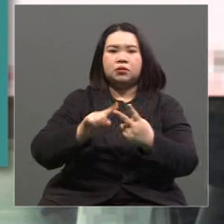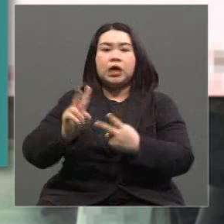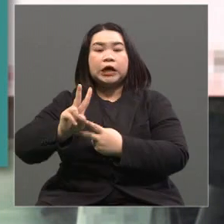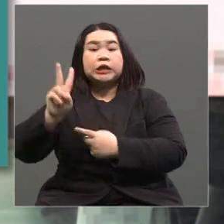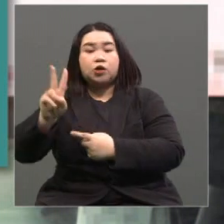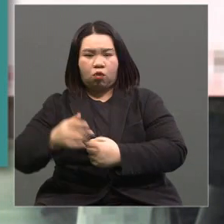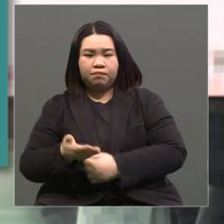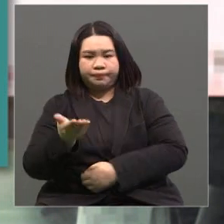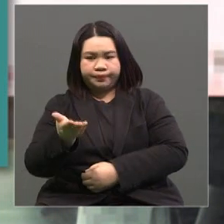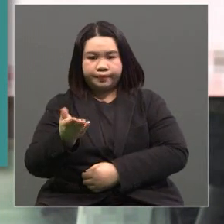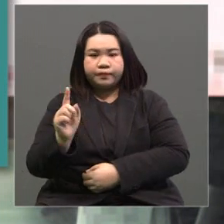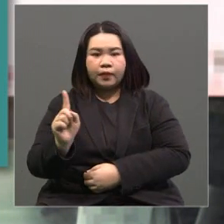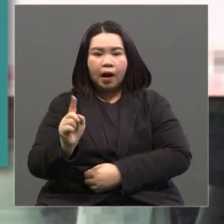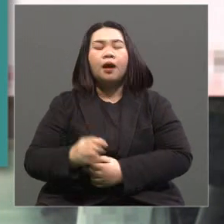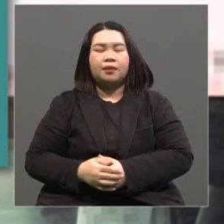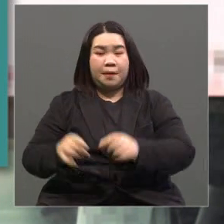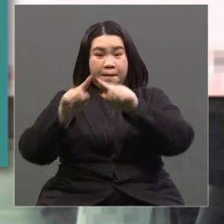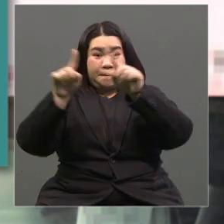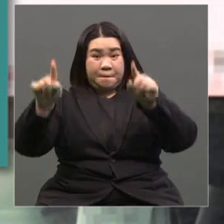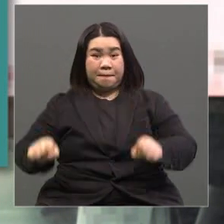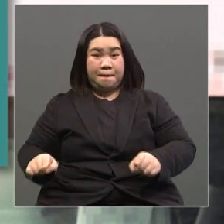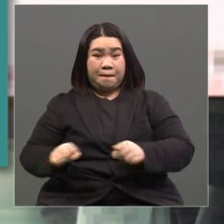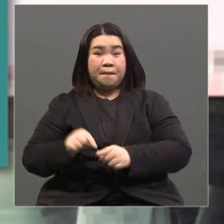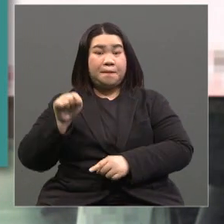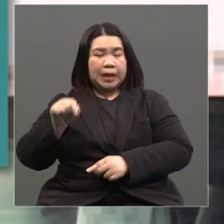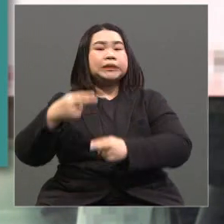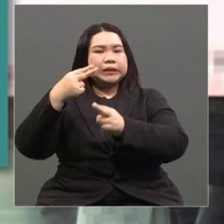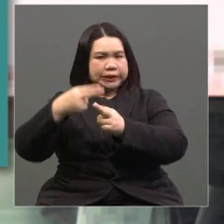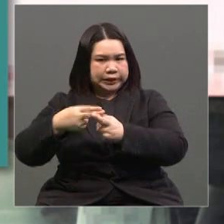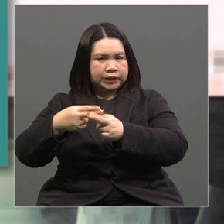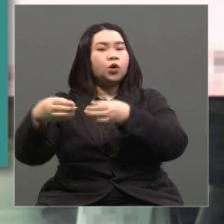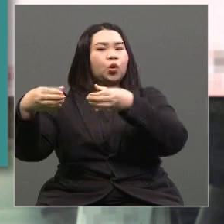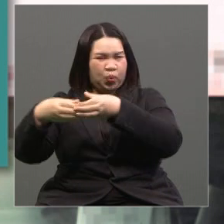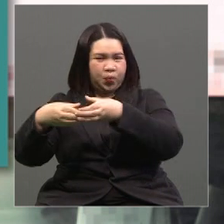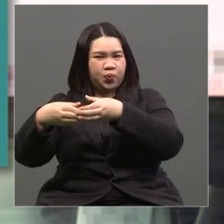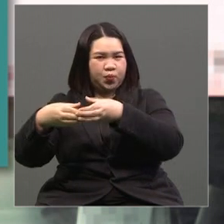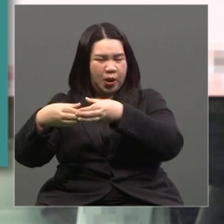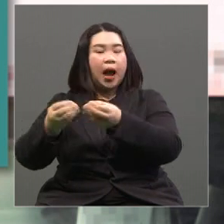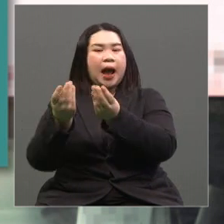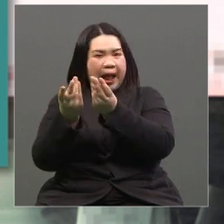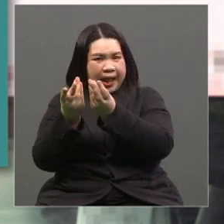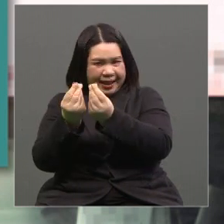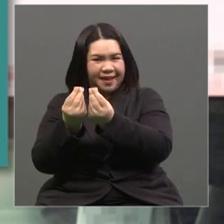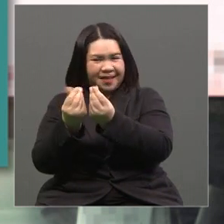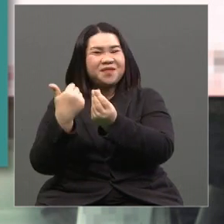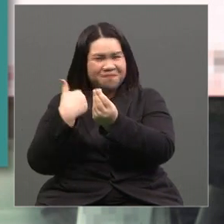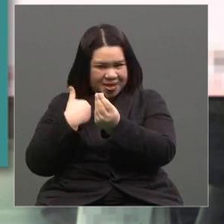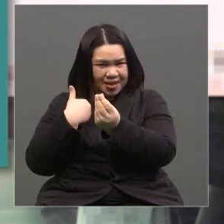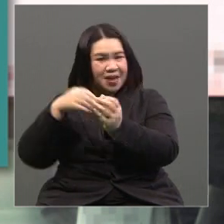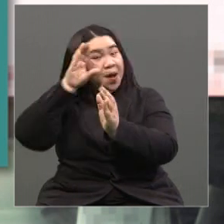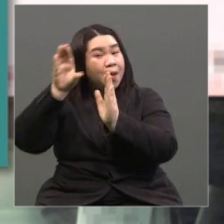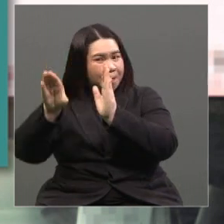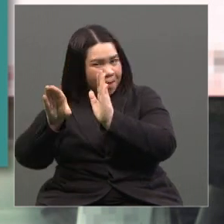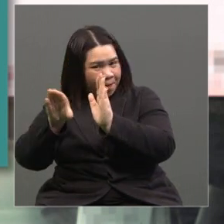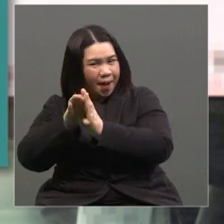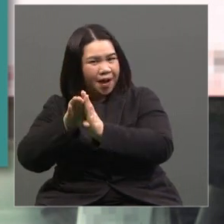อีกใบนึงอันนี้เนี่ยจะเป็นบัตรเลือกตั้งแบบบัญชีรายชื่อซึ่งจะมีหมายหมายเลขผู้สมัครสัญลักษณ์แล้วก็